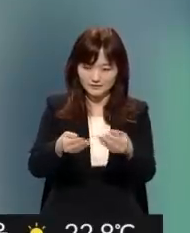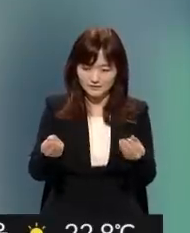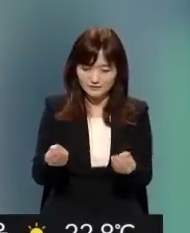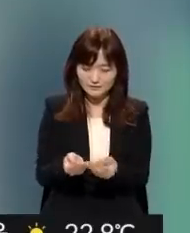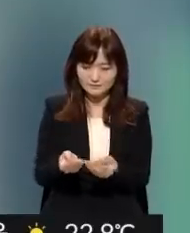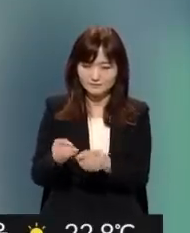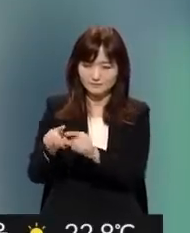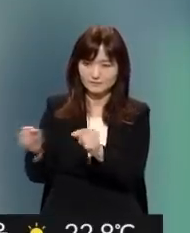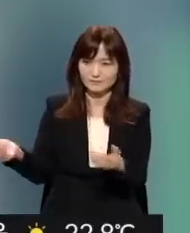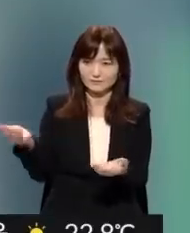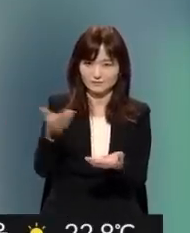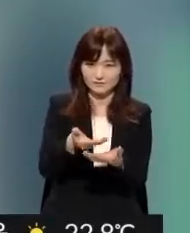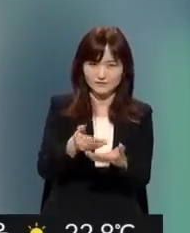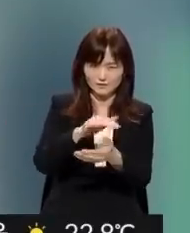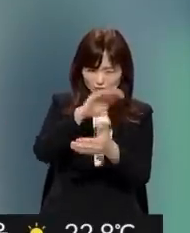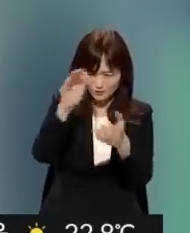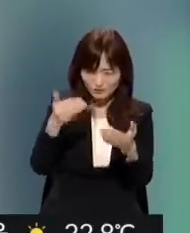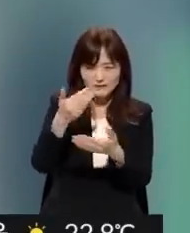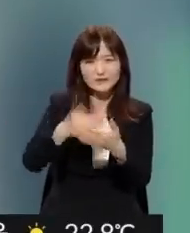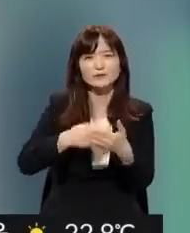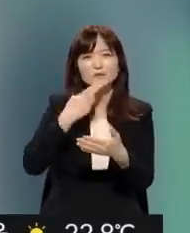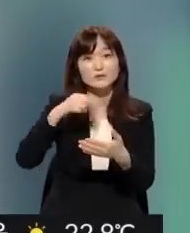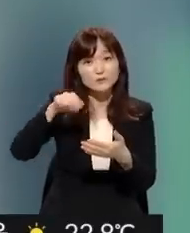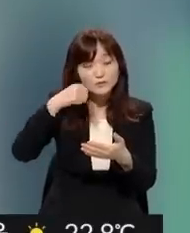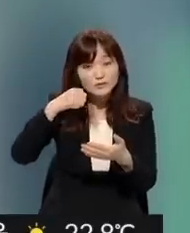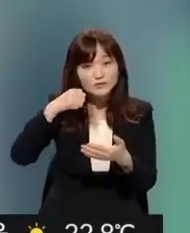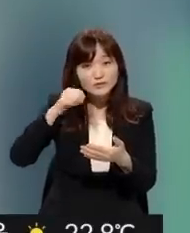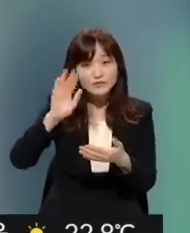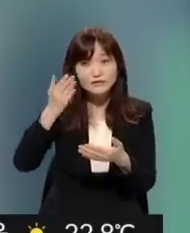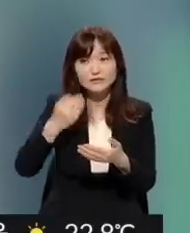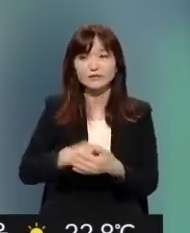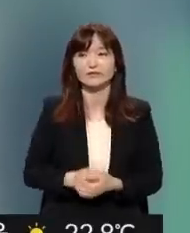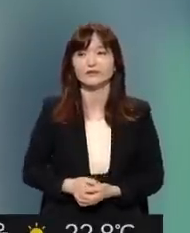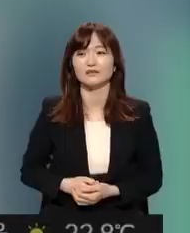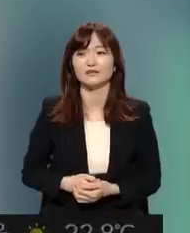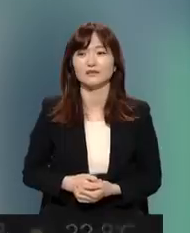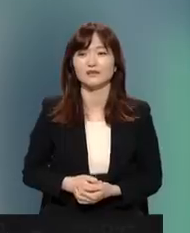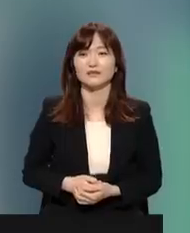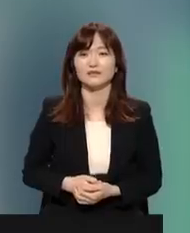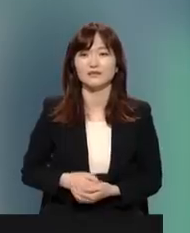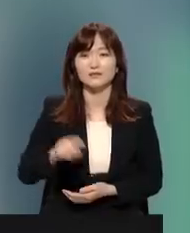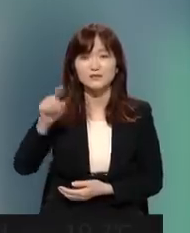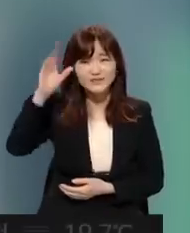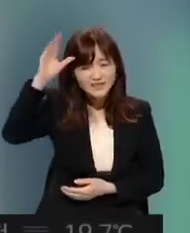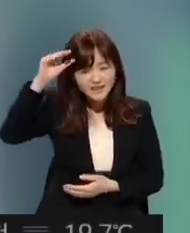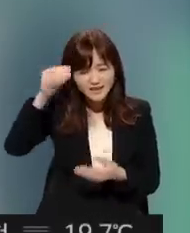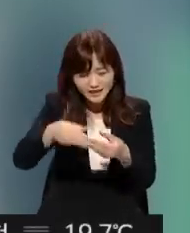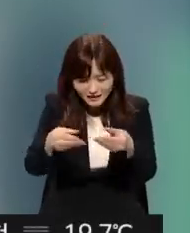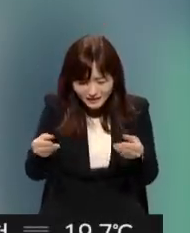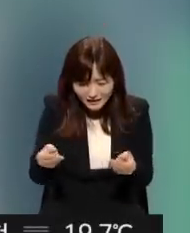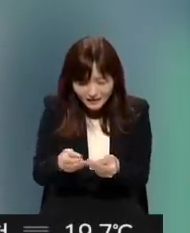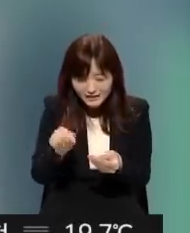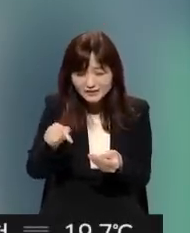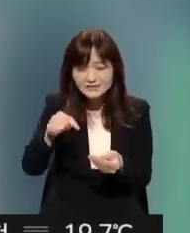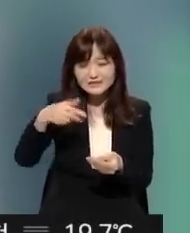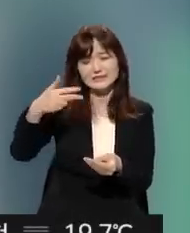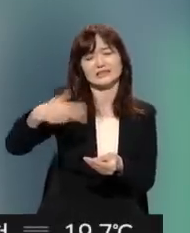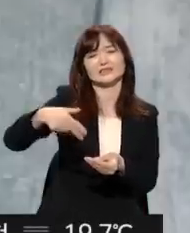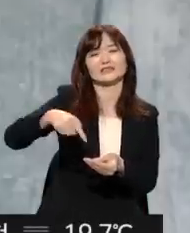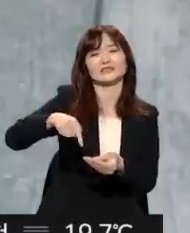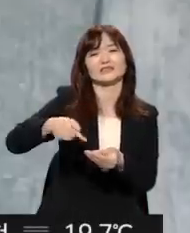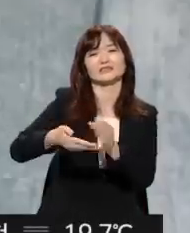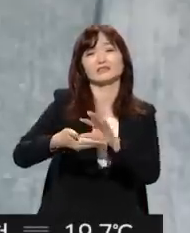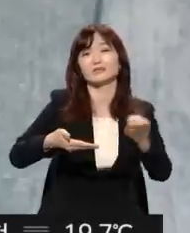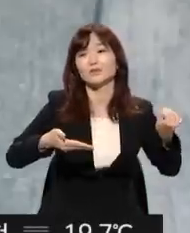음식은 남기지 않고 모두 먹어야 한다고 해요. 근데 하필이면 우리 강아지가 음식을 담는 그 그릇 위에 볼일을 보고